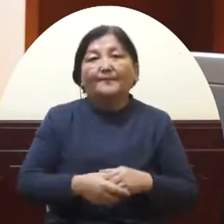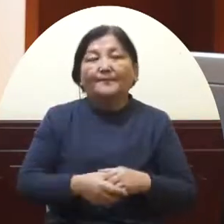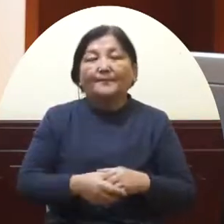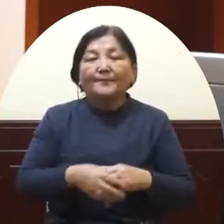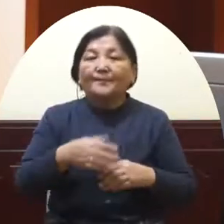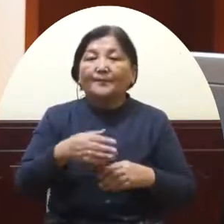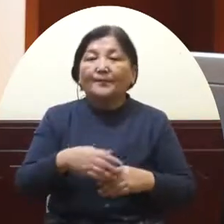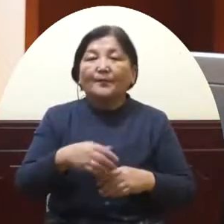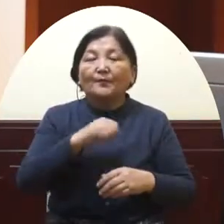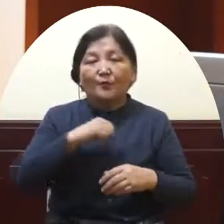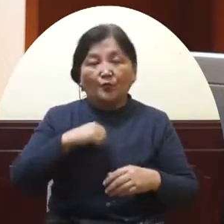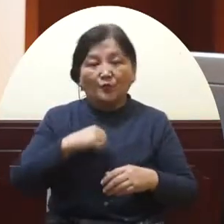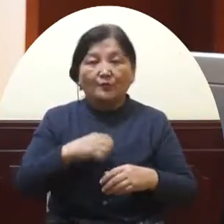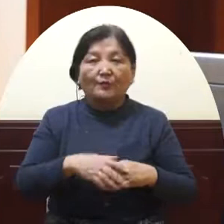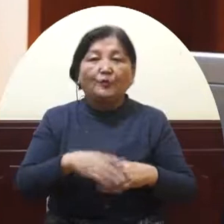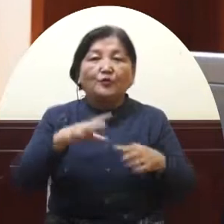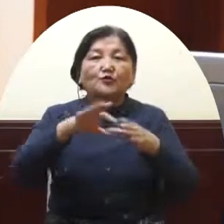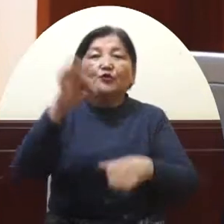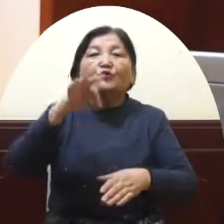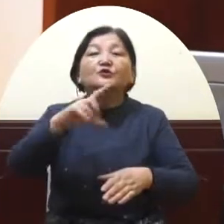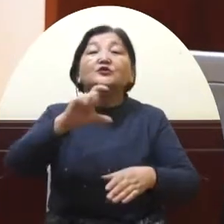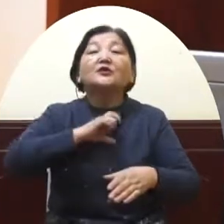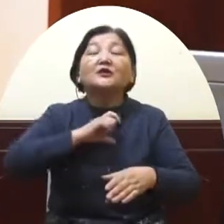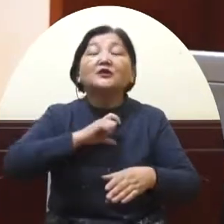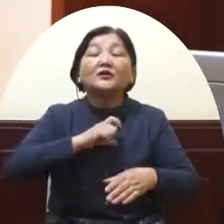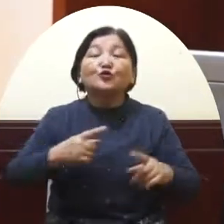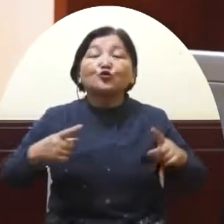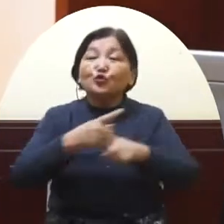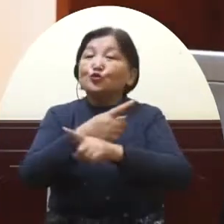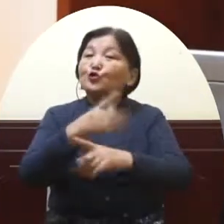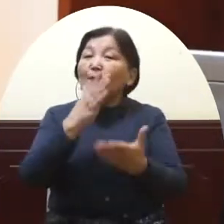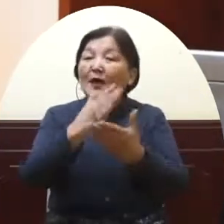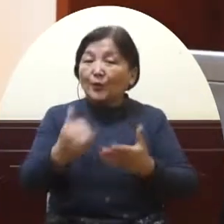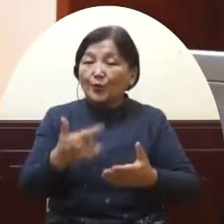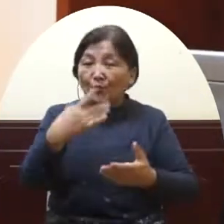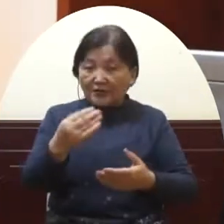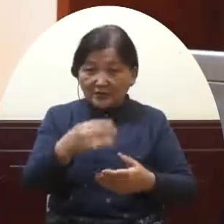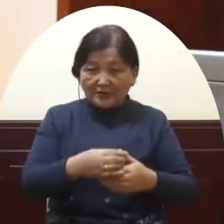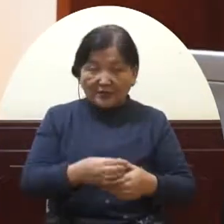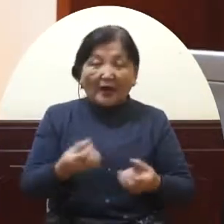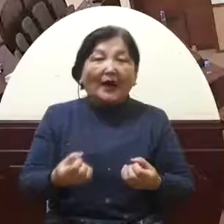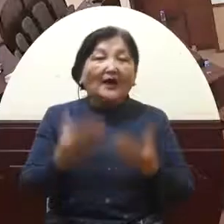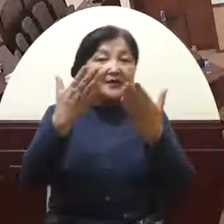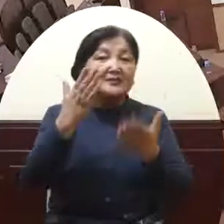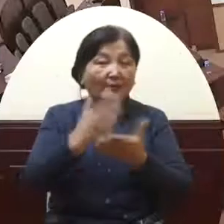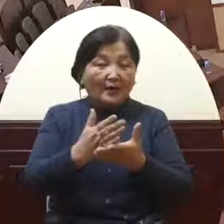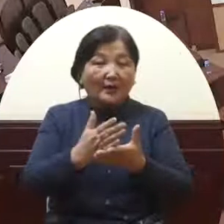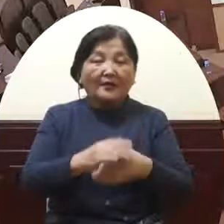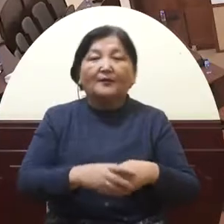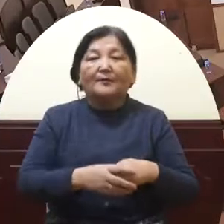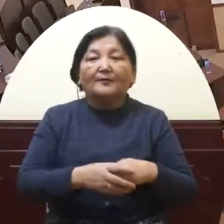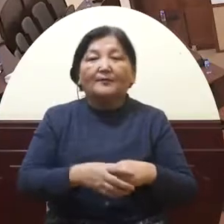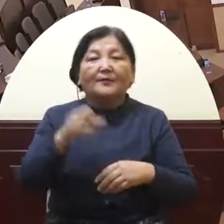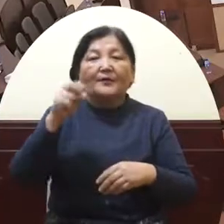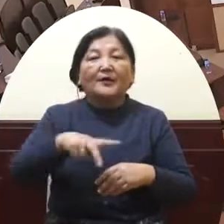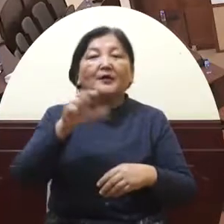За би бол энэ яг үндсэндээ бол сонгогчийн эрх зөрчигдөж байна уу гэдэг асуудлыг бол гаргасан. За яг хоо